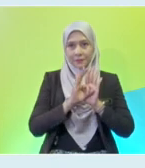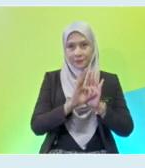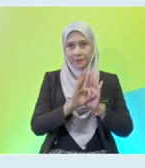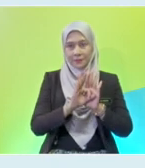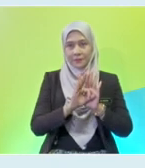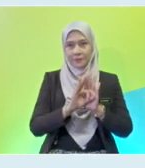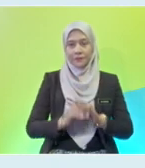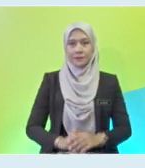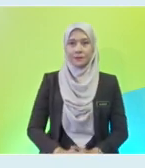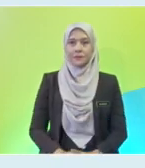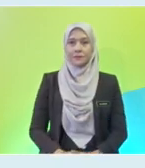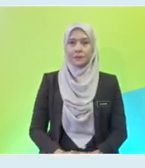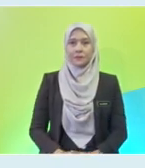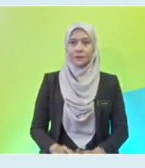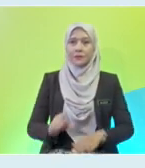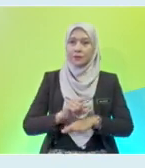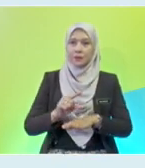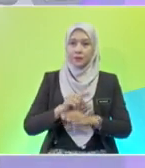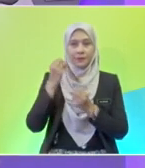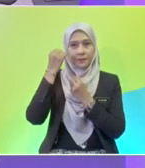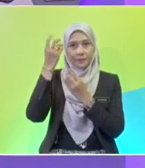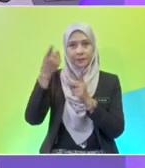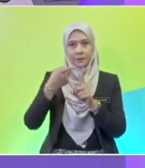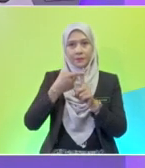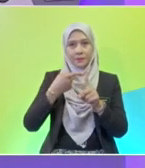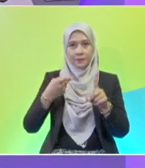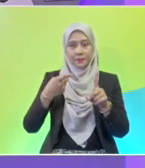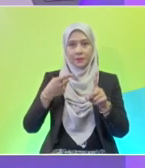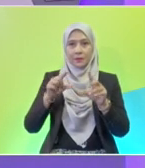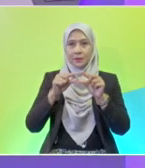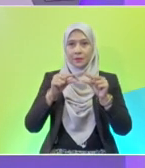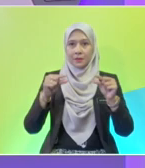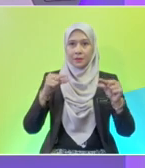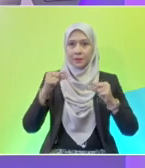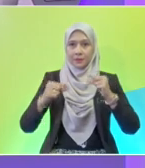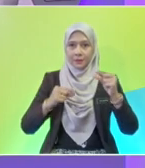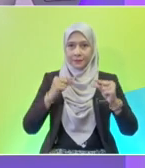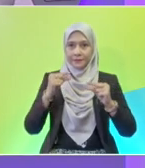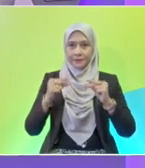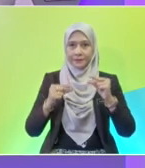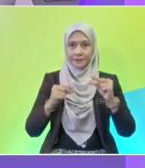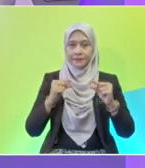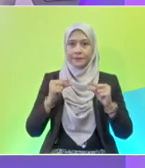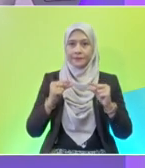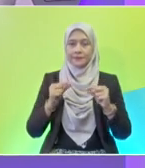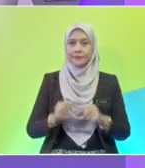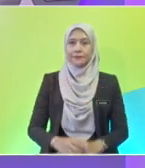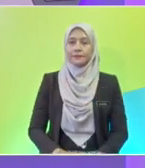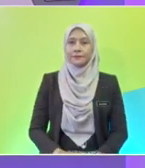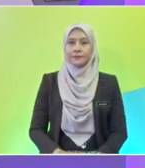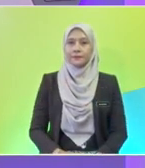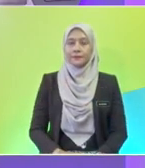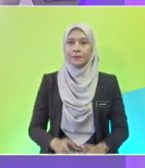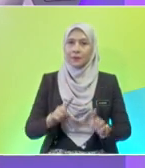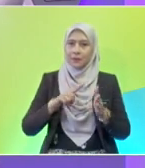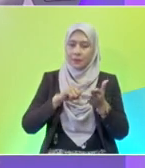jadi di sini menggunakan maklumat dari grafik apa maklumat yang kita boleh peroleh dari grave